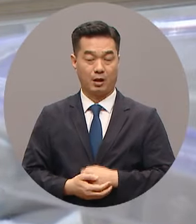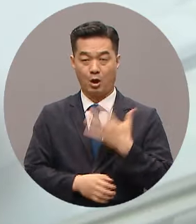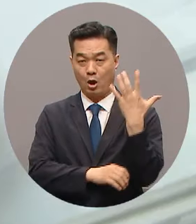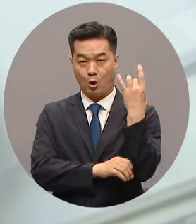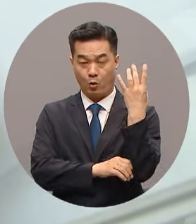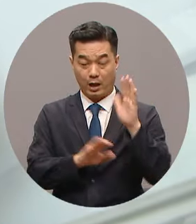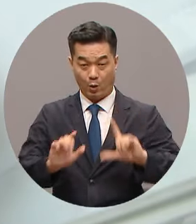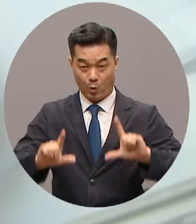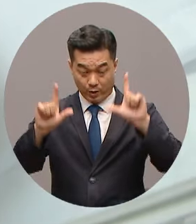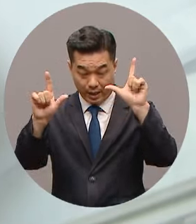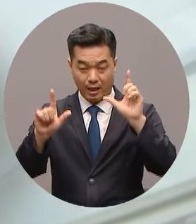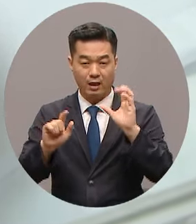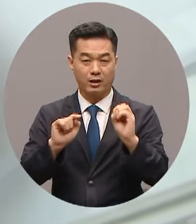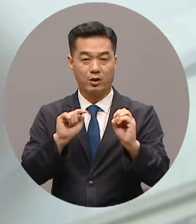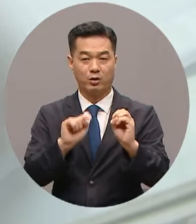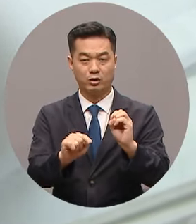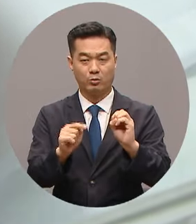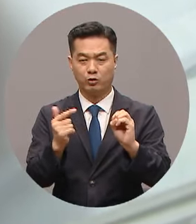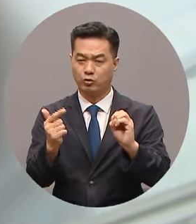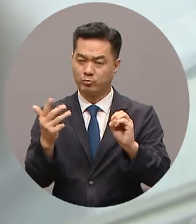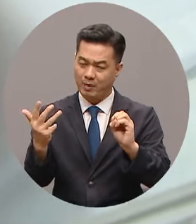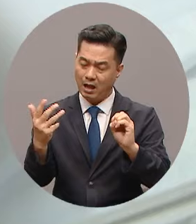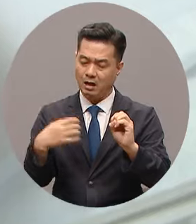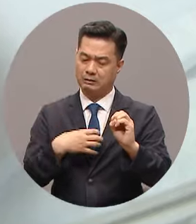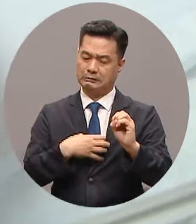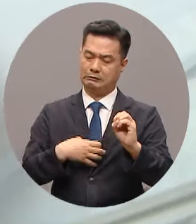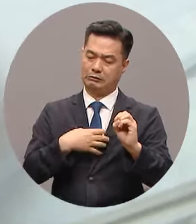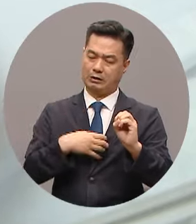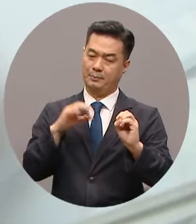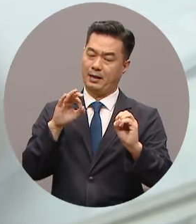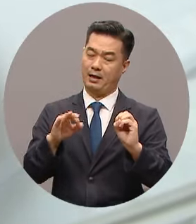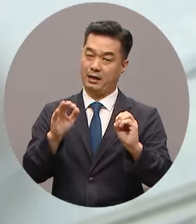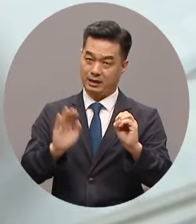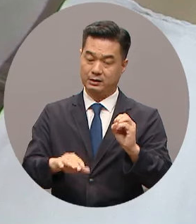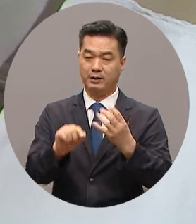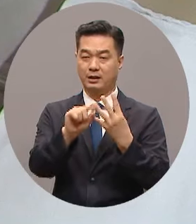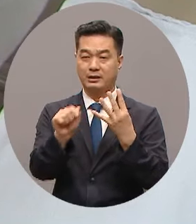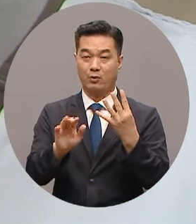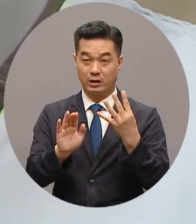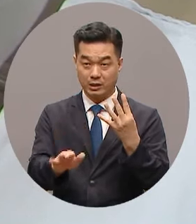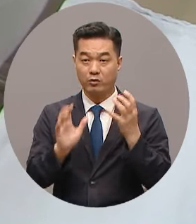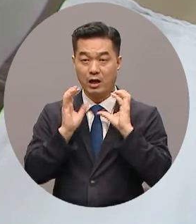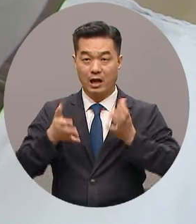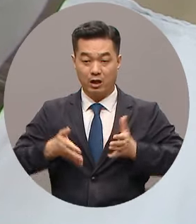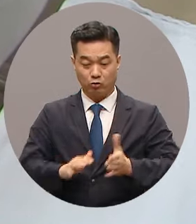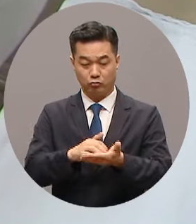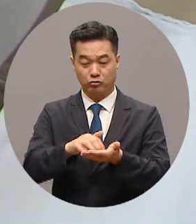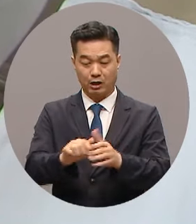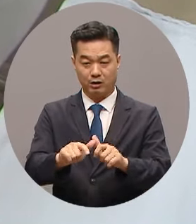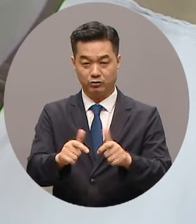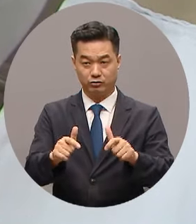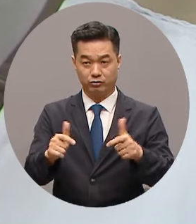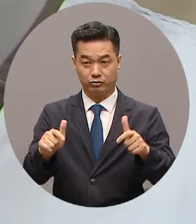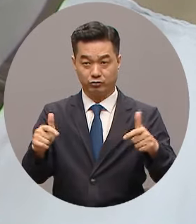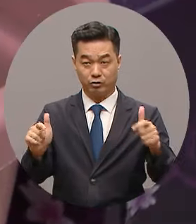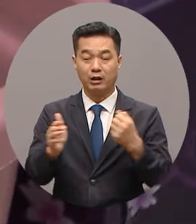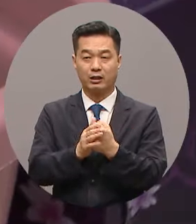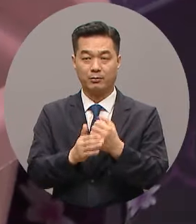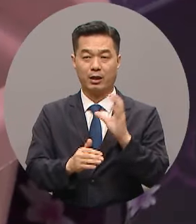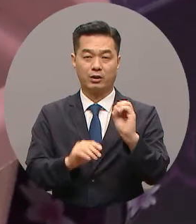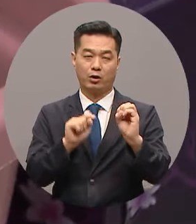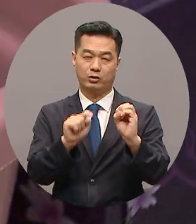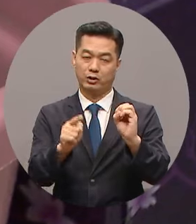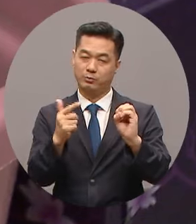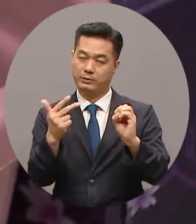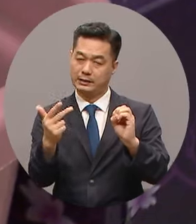올해 출생률이 0.68 내려갈 것이라고 내다봤지만 4월 이후 출생 화수가 회복세를 보이면서 0.7 수준을